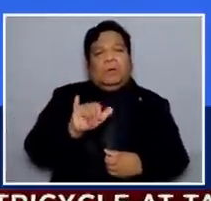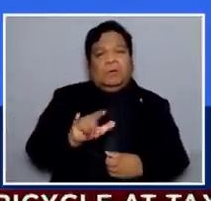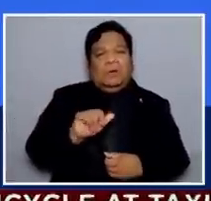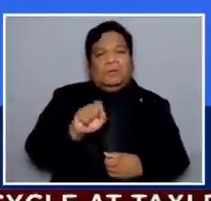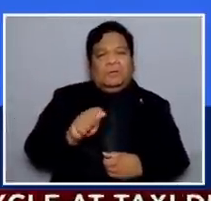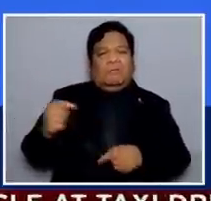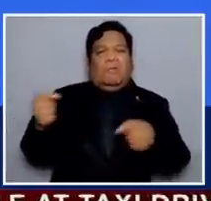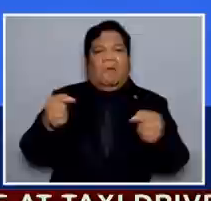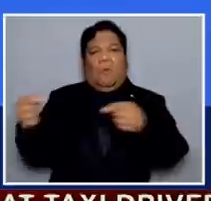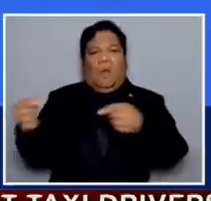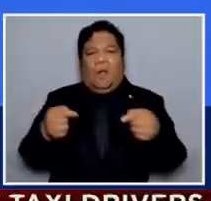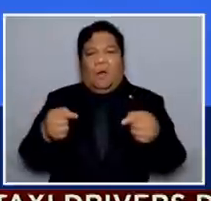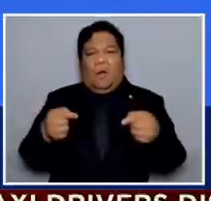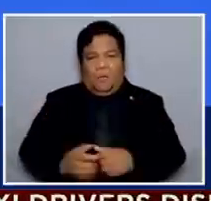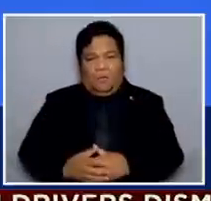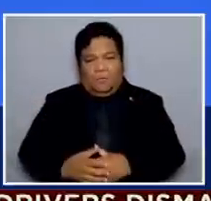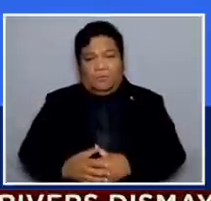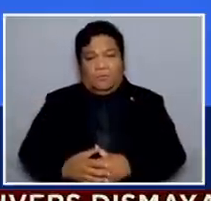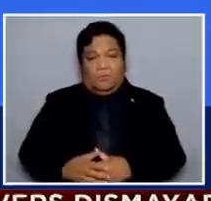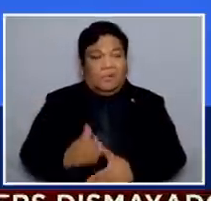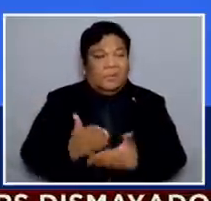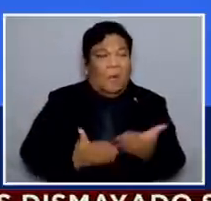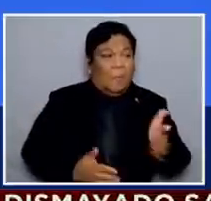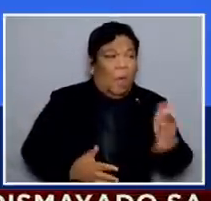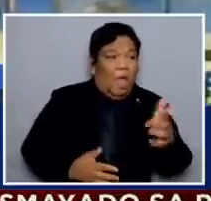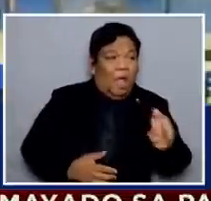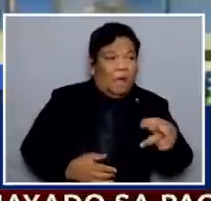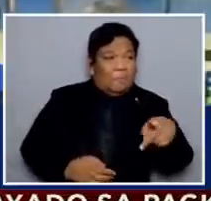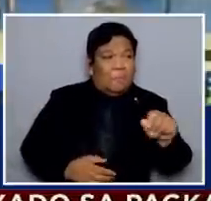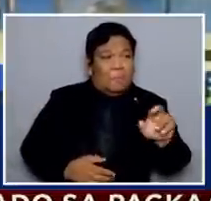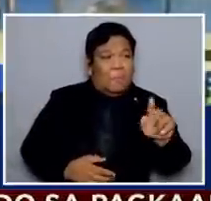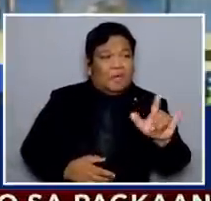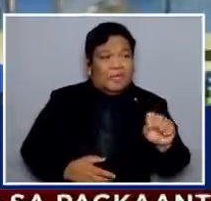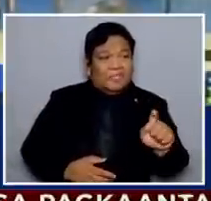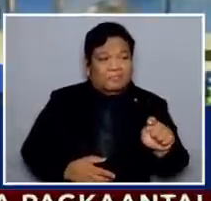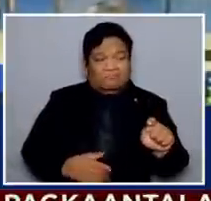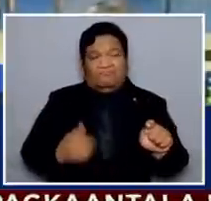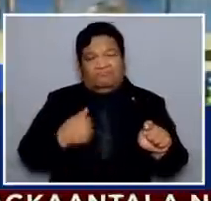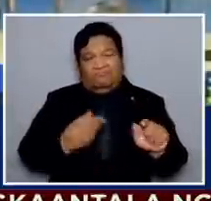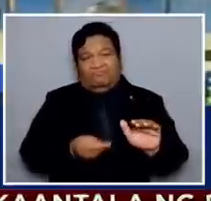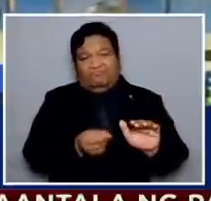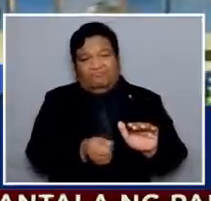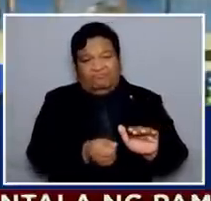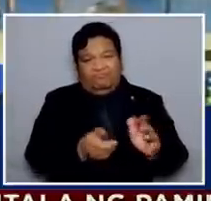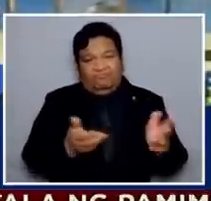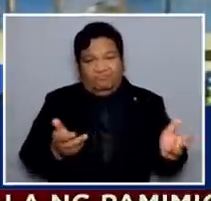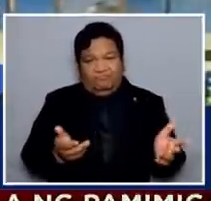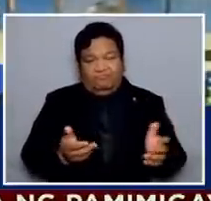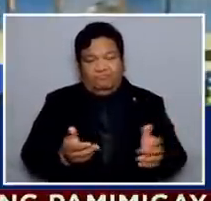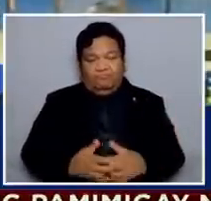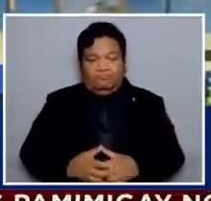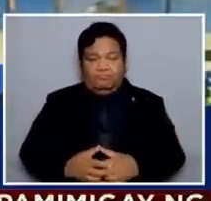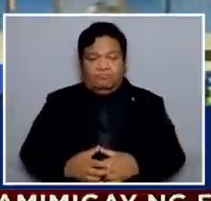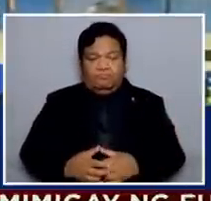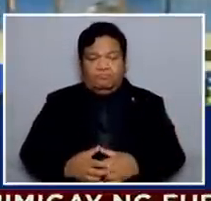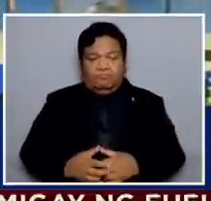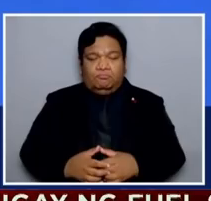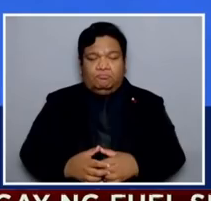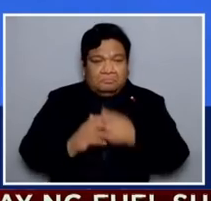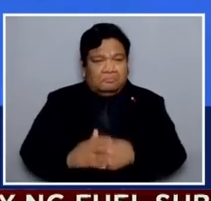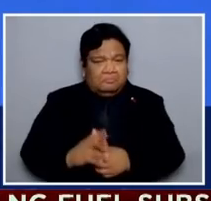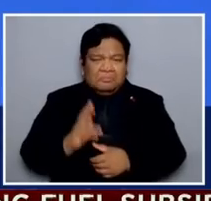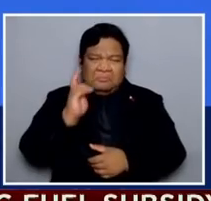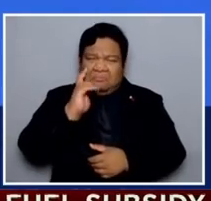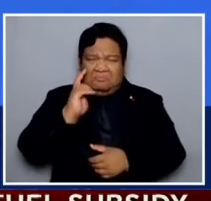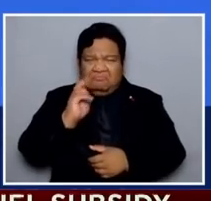list. Yung ibang walang party list, binibili nila. Hindi rin umano pabor si Duterte sa mga political dynasty,